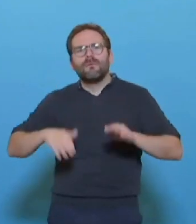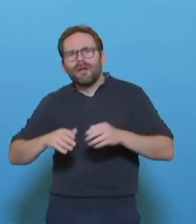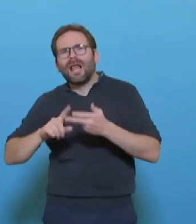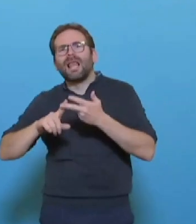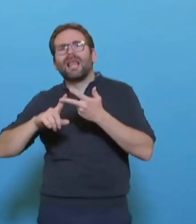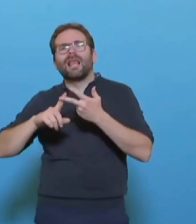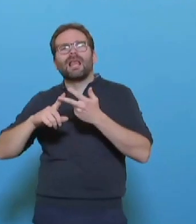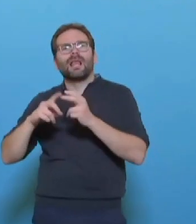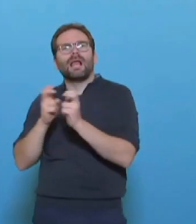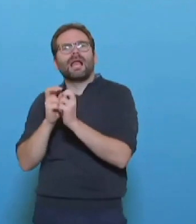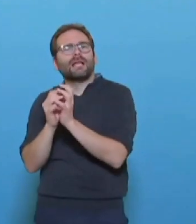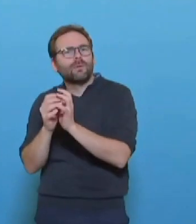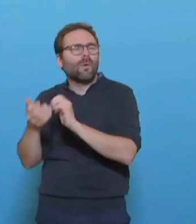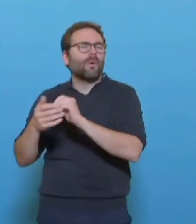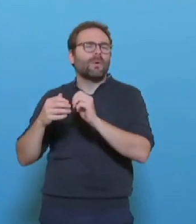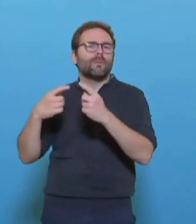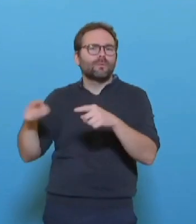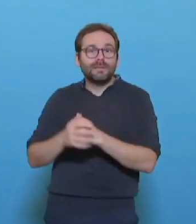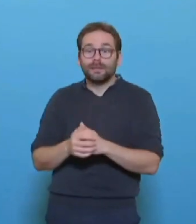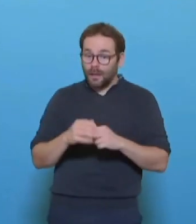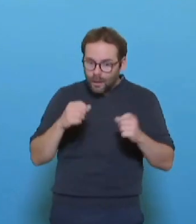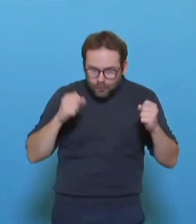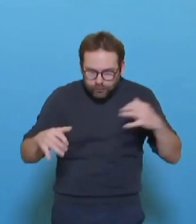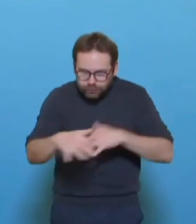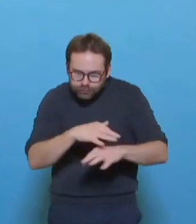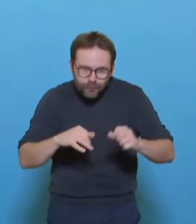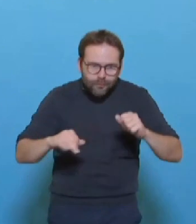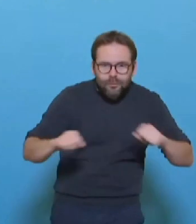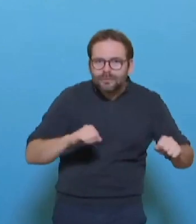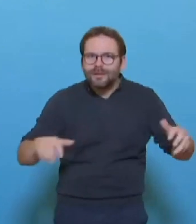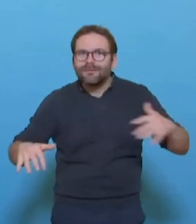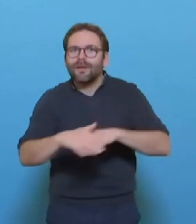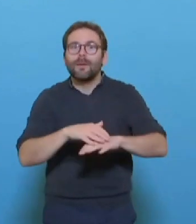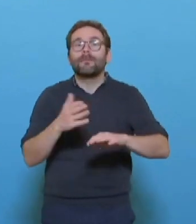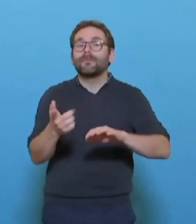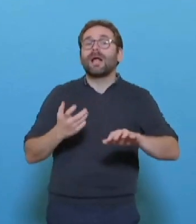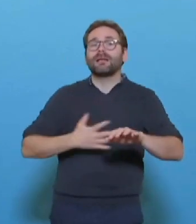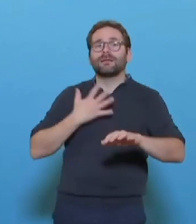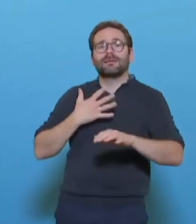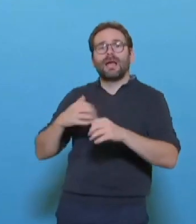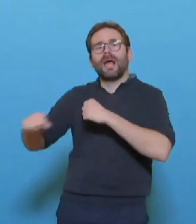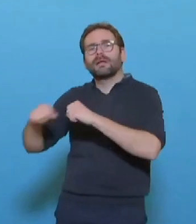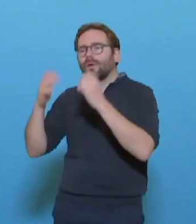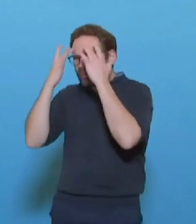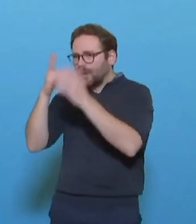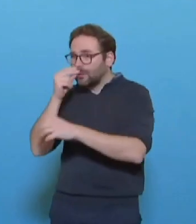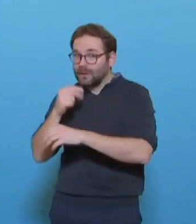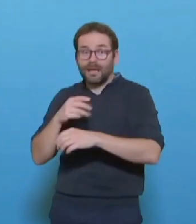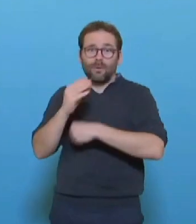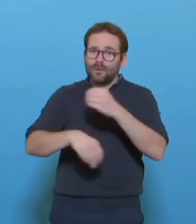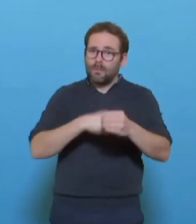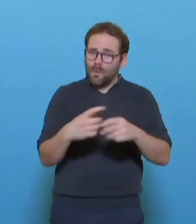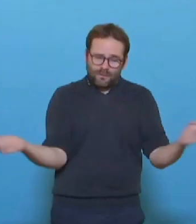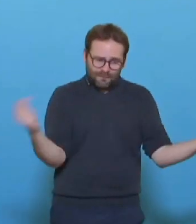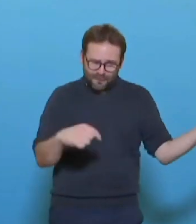Un véritable bouillonnement culturel, créatif et populaire grâce aux acteurs culturels nantais, à des acteurs venus des quatre coins du monde,